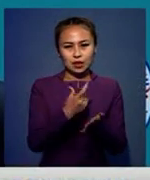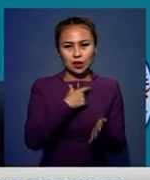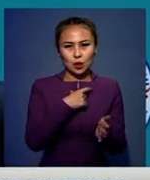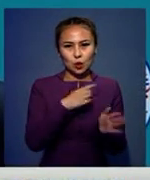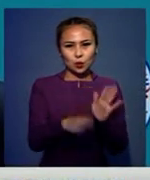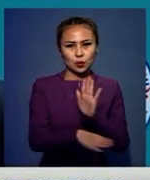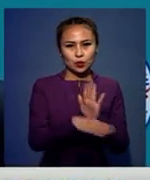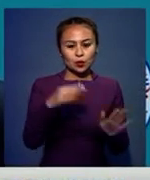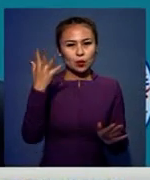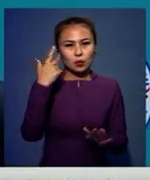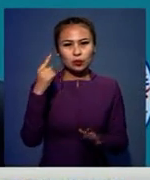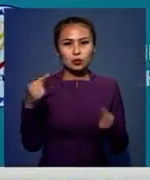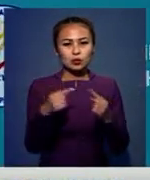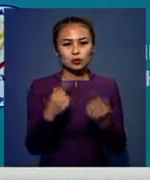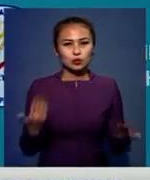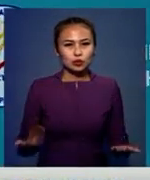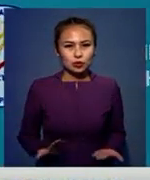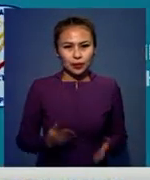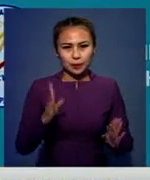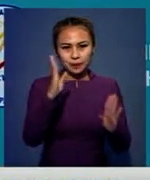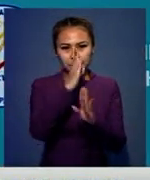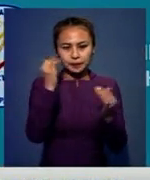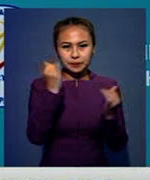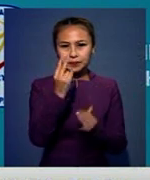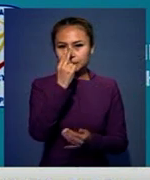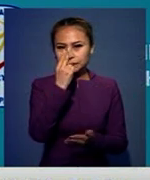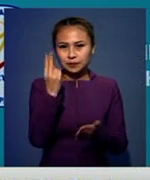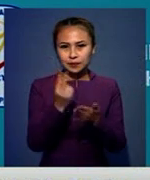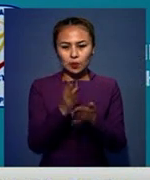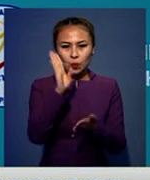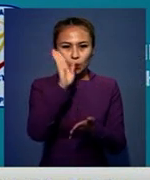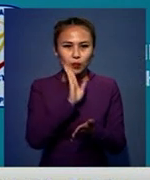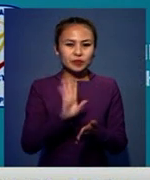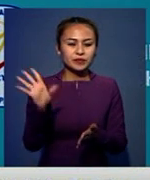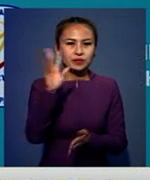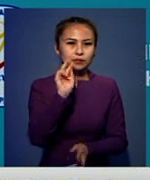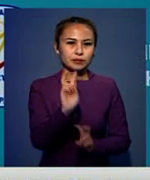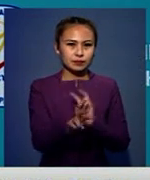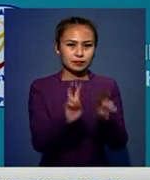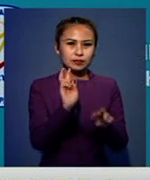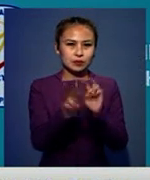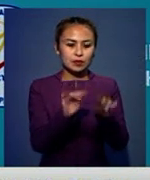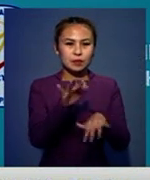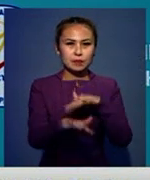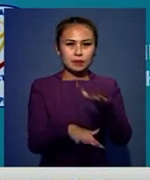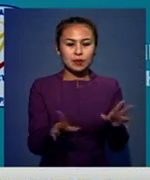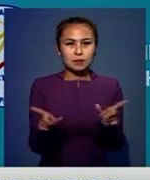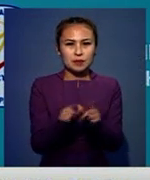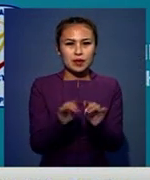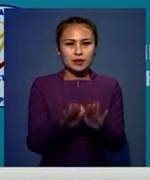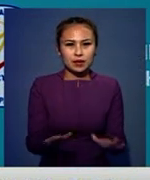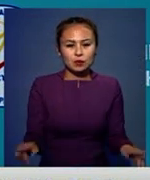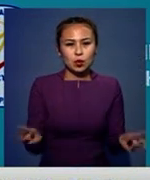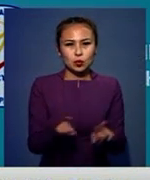демократиялық құқығын пайдалану үшін тұрғындар ауа райының жайсыздығына қарамастан таңертеңнен бері сайлау учаскелеріне ағылды. Тіпті балалармен бірге келіп